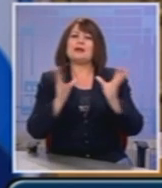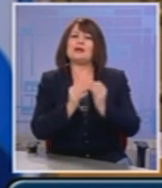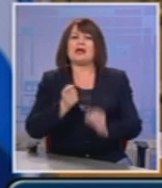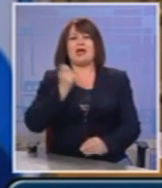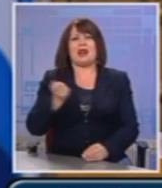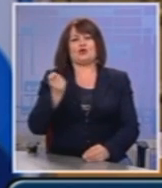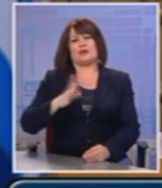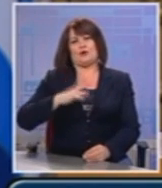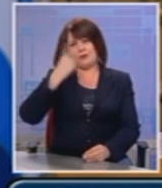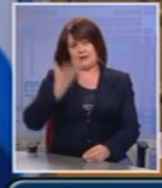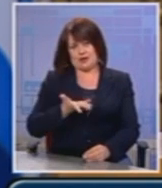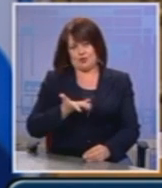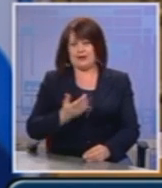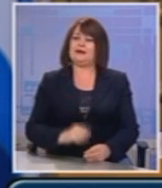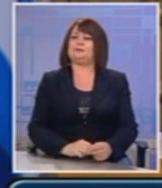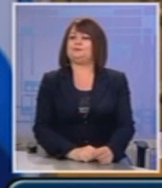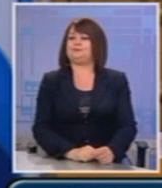και ανθρωπίνων δικαιωμάτων